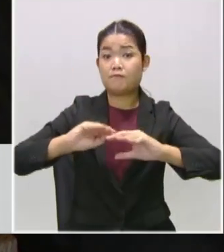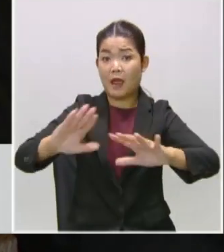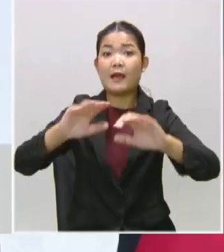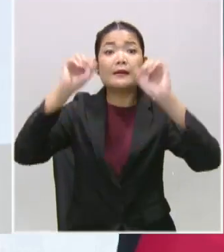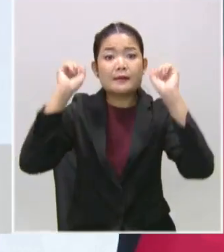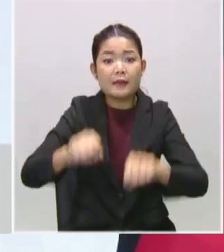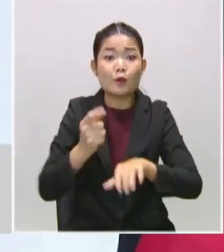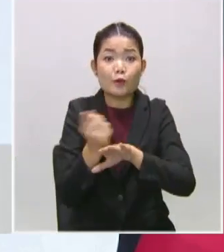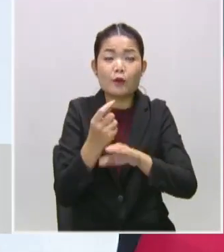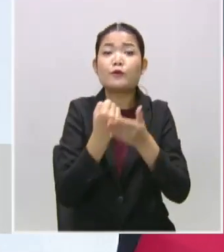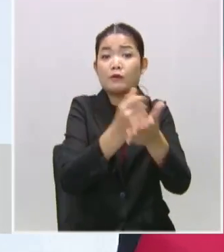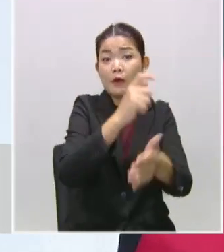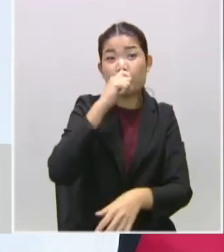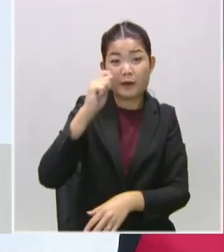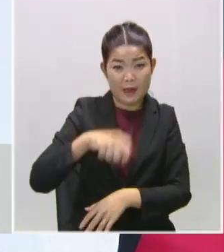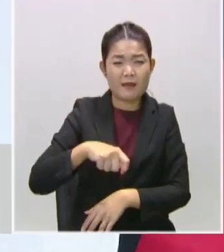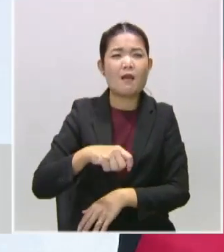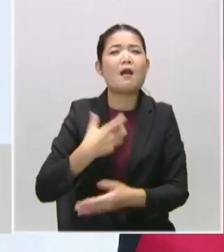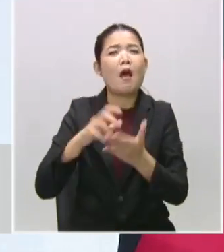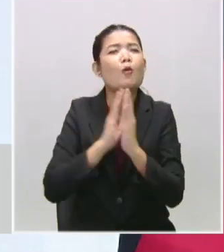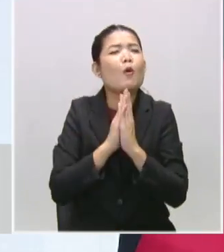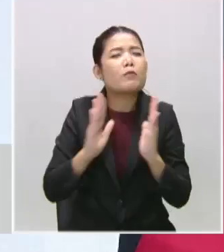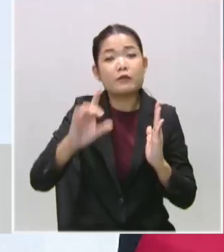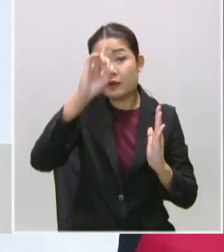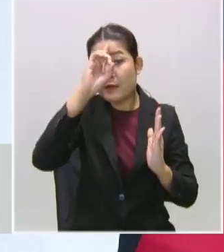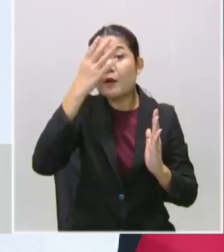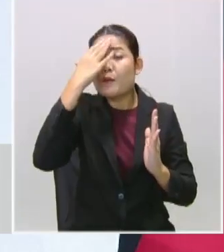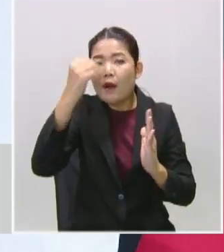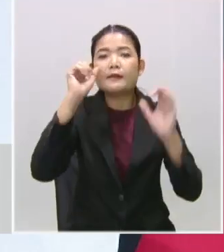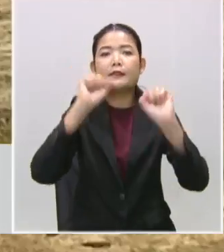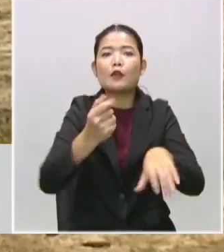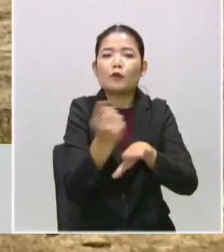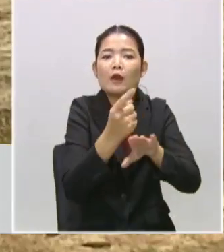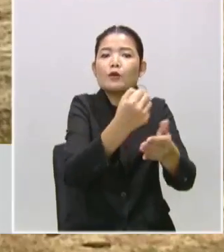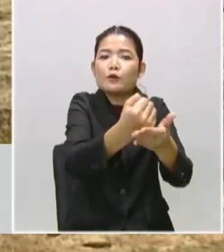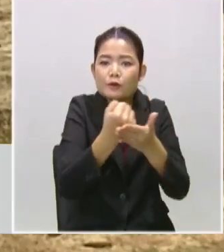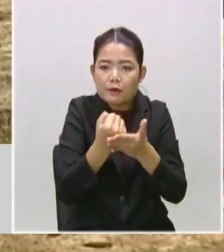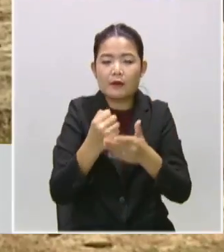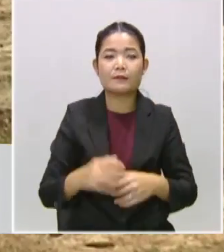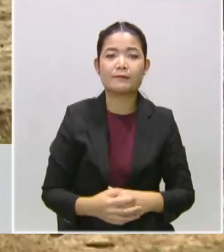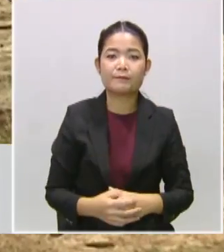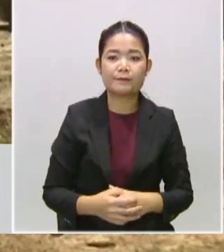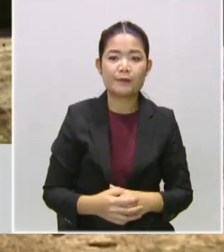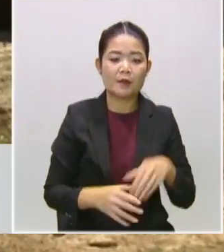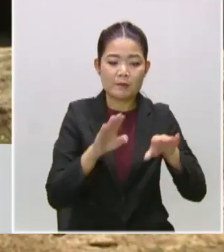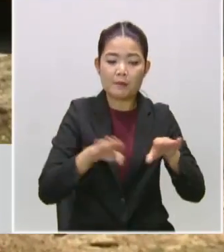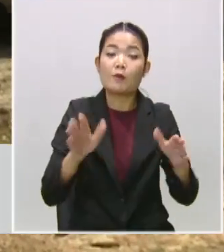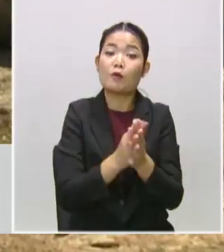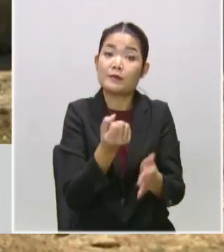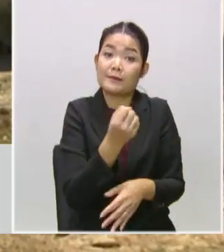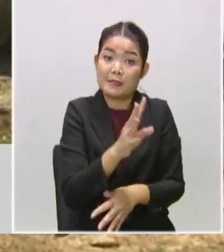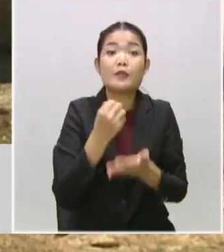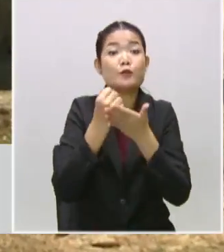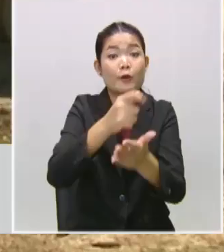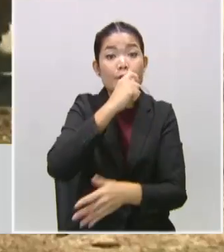อับรามให้ยูเครนพร้อมกล่าวขอบคุณเยอรมนีที่จัดสนสินใจส่งรถถังรุ่นเลปเปิร์ด2จำนวน14คันให้กับยูเคร